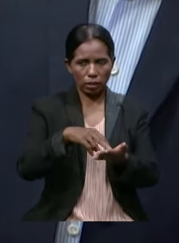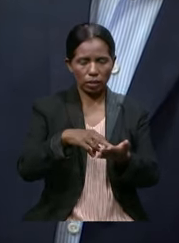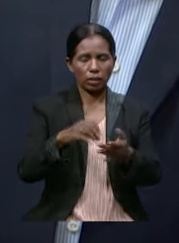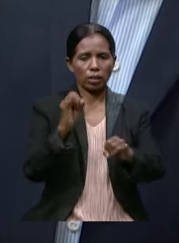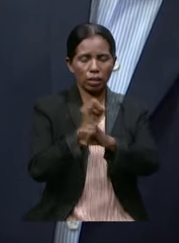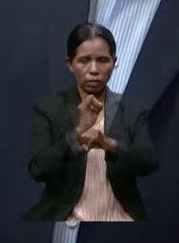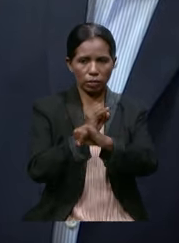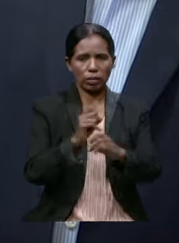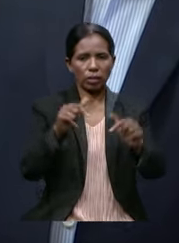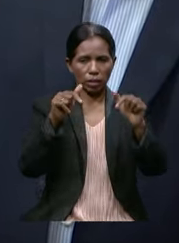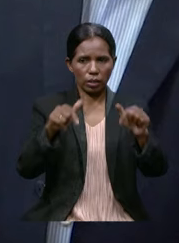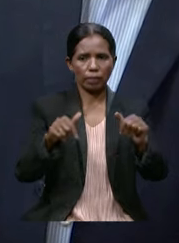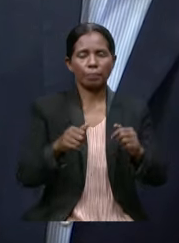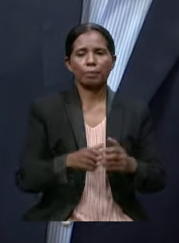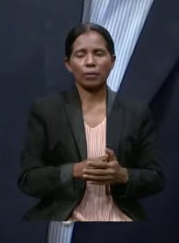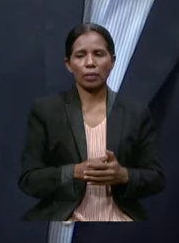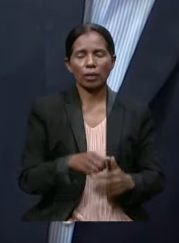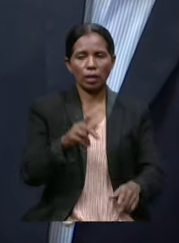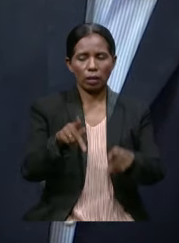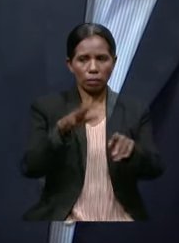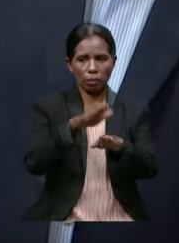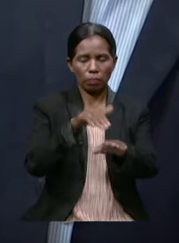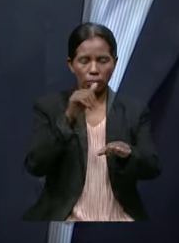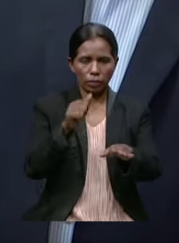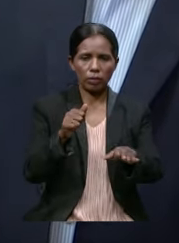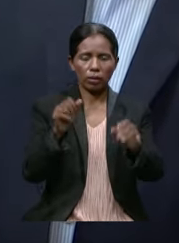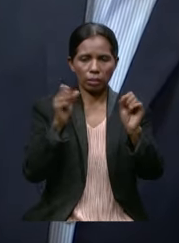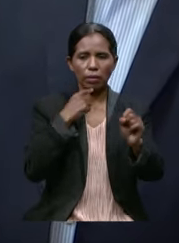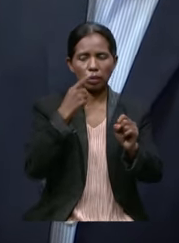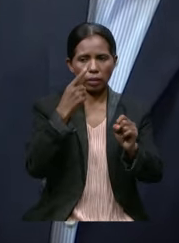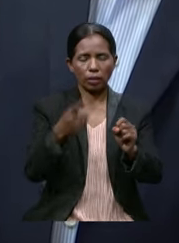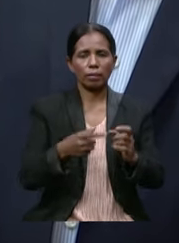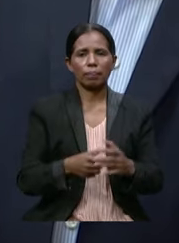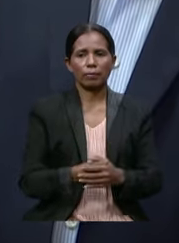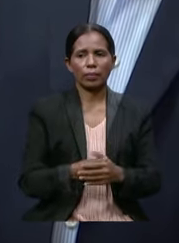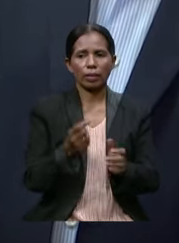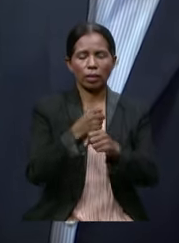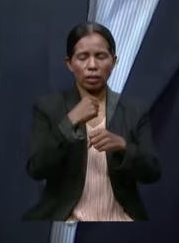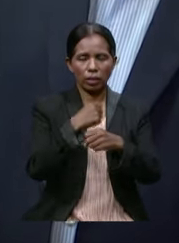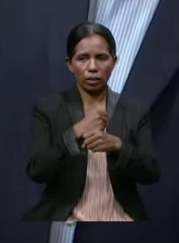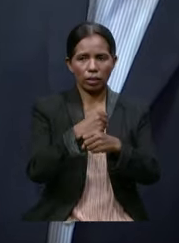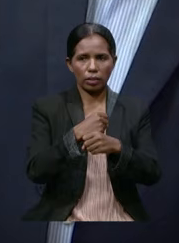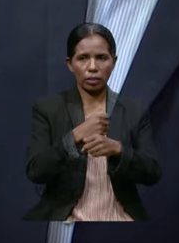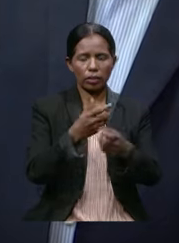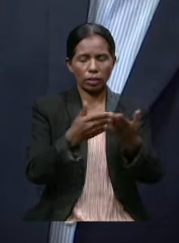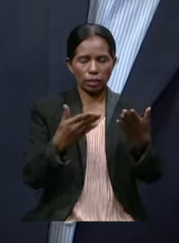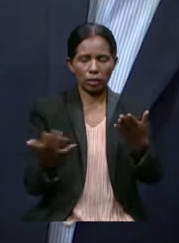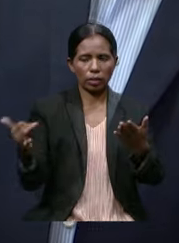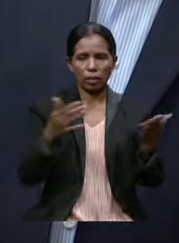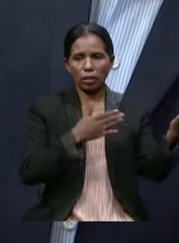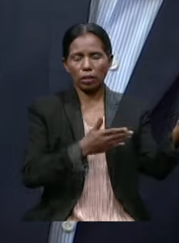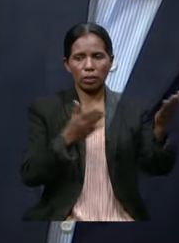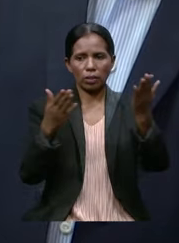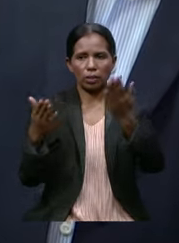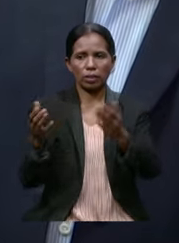hene atau emobolkar pengepakan ta halo depakoti sesan sir hatame do ke sir